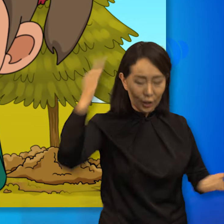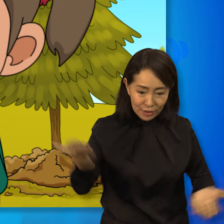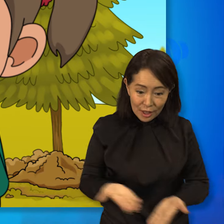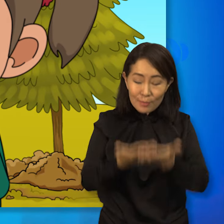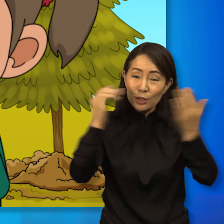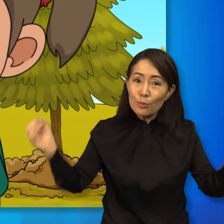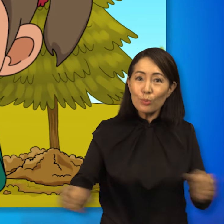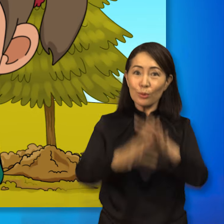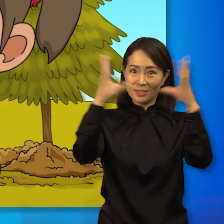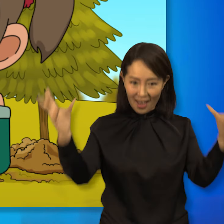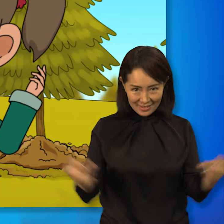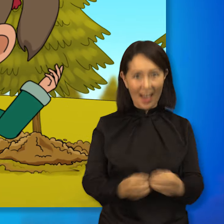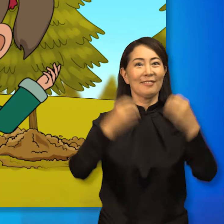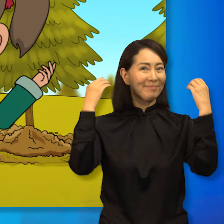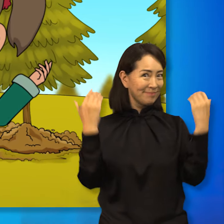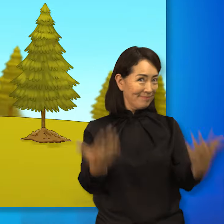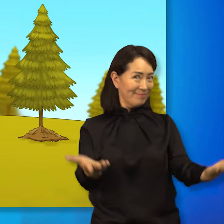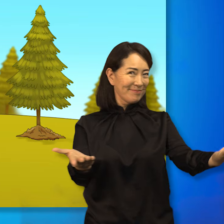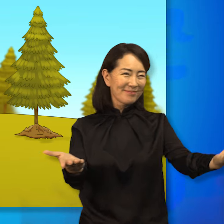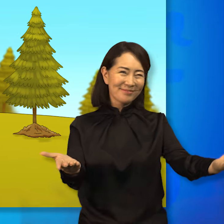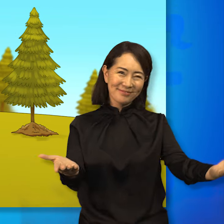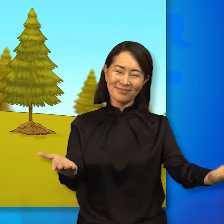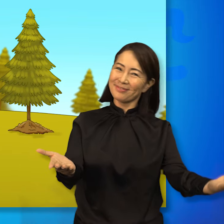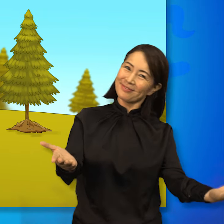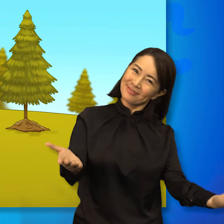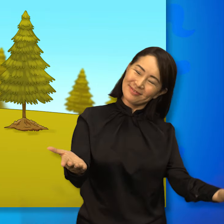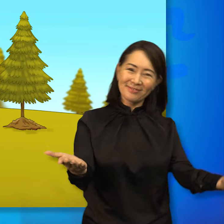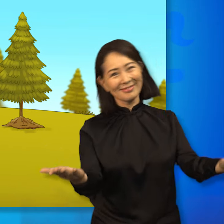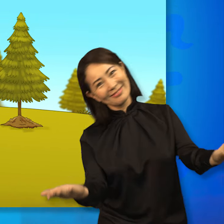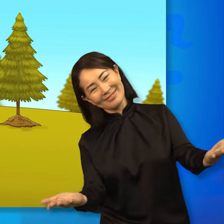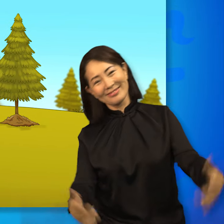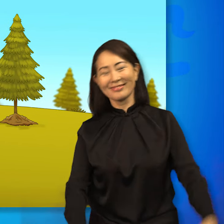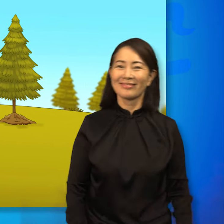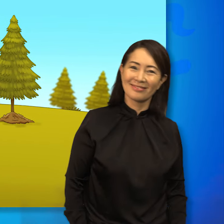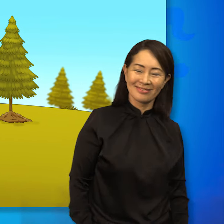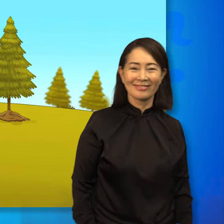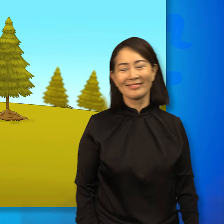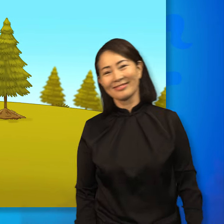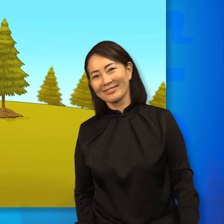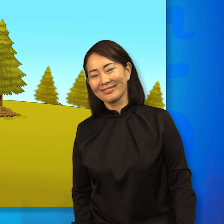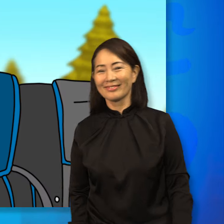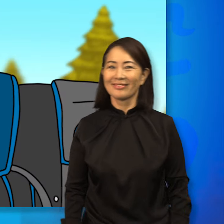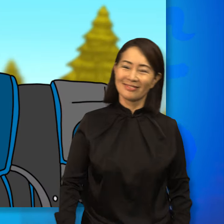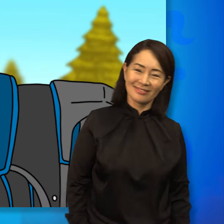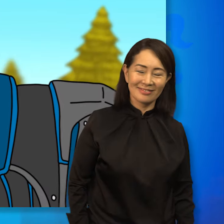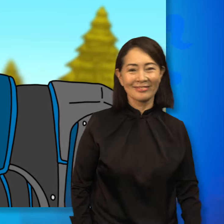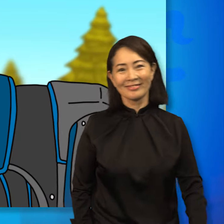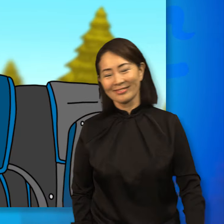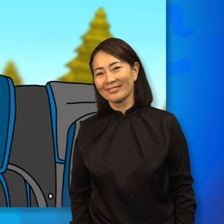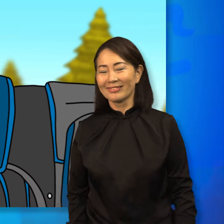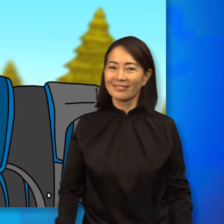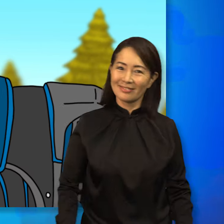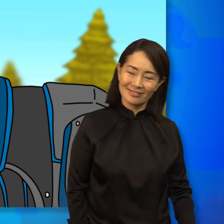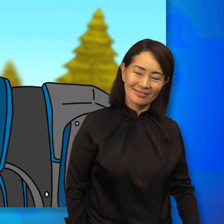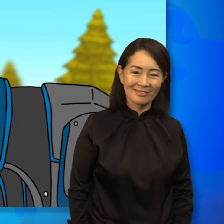Миний хүүхдүүд их тус боллоо. Хэрвээ энэ сайхан ногоон толгойг минь луу ирж нэргэн гэвэл өвгөн ах нь